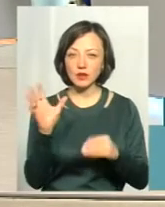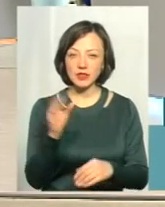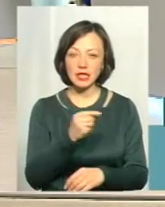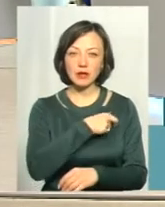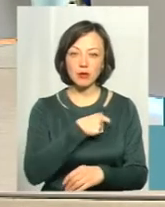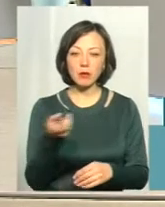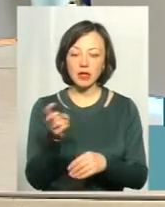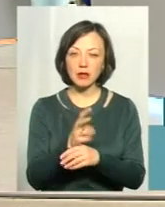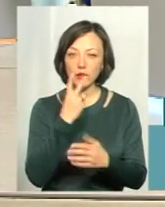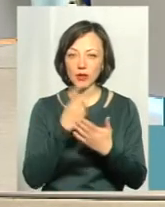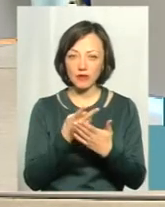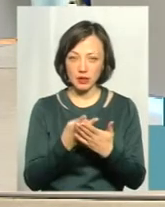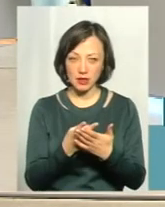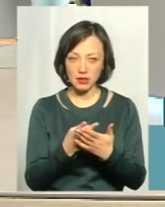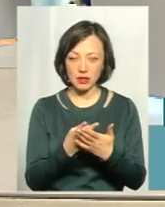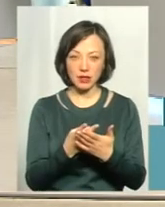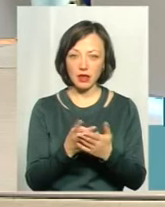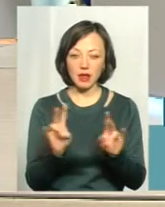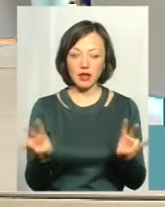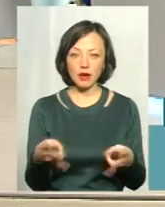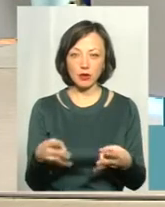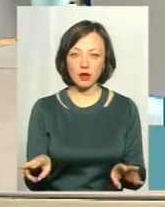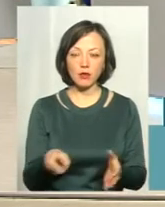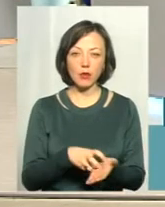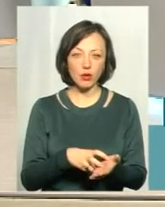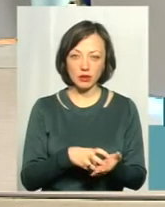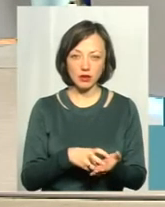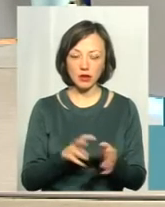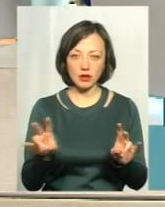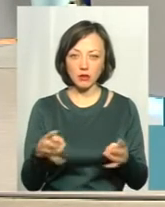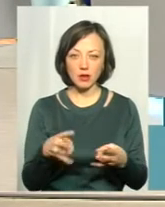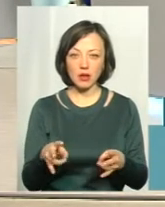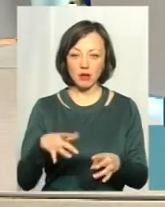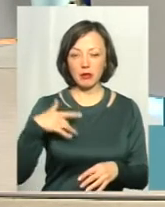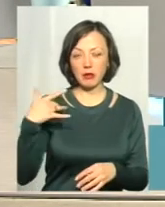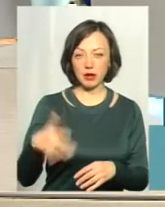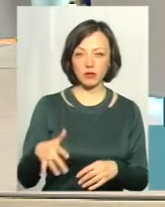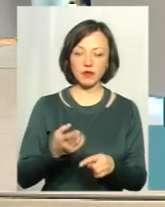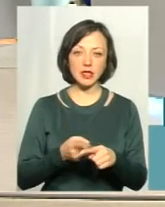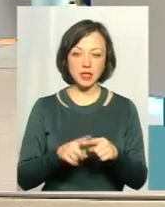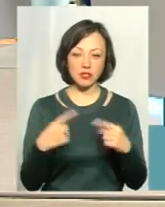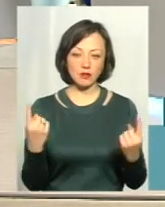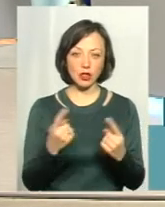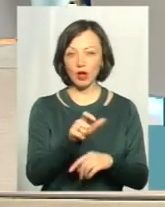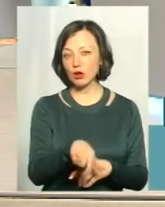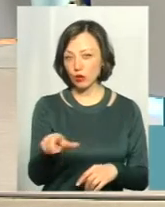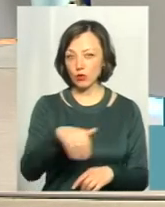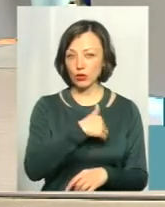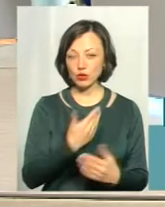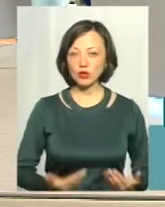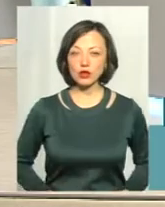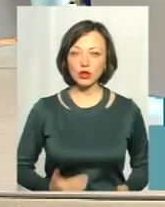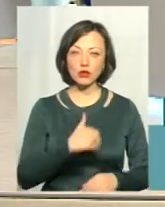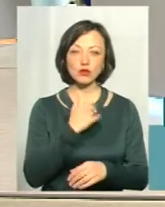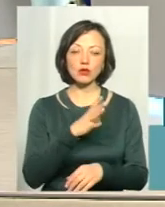депутатів, прийдіть, подивіться. Їх не потрібно боятися, ними не потрібно брезгувати. Це звичайні люди, які хочуть жити, які